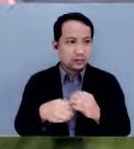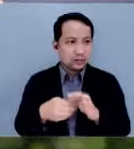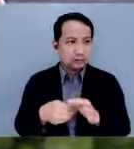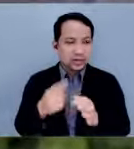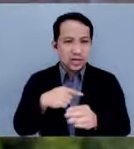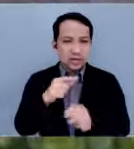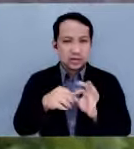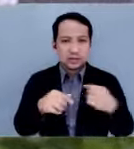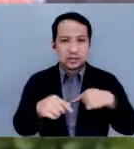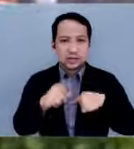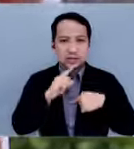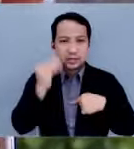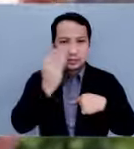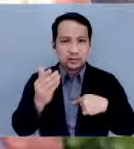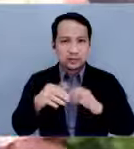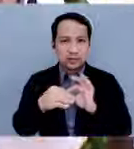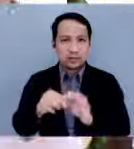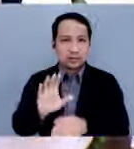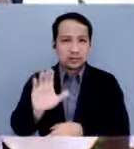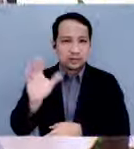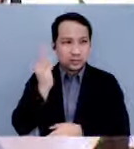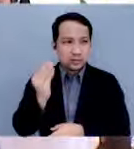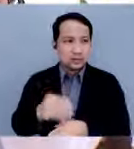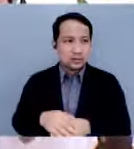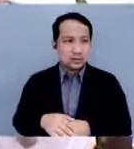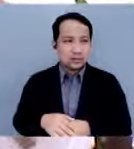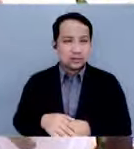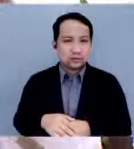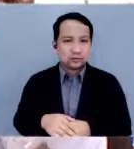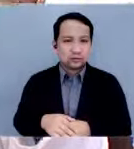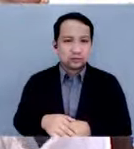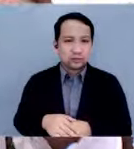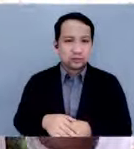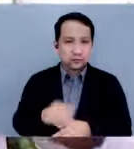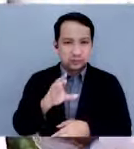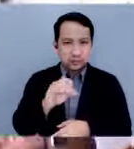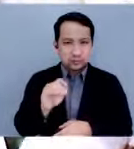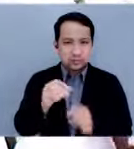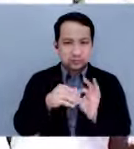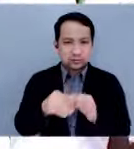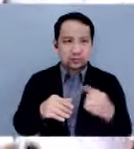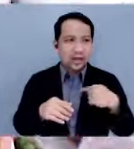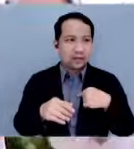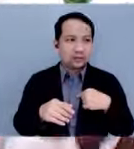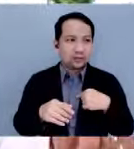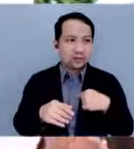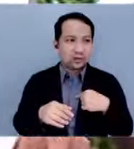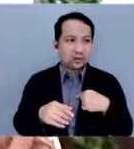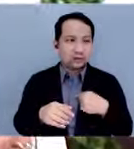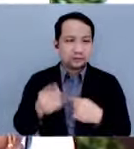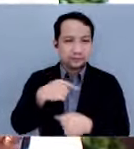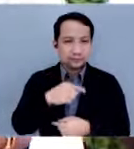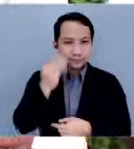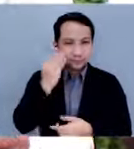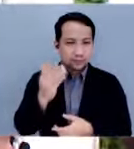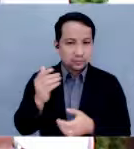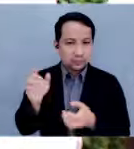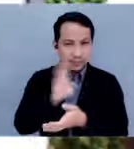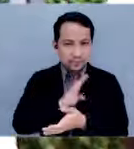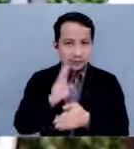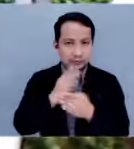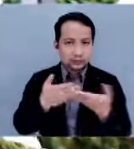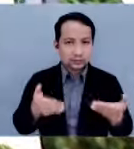toilet paper. Yes. Saka coaster, oh. Coasters. Ayan. Yung wala kakatalo-talo sa coaster. Perfect. Yung, parang walang masirang furniture. Oh,